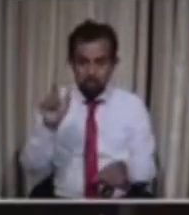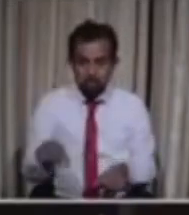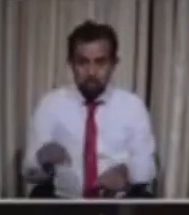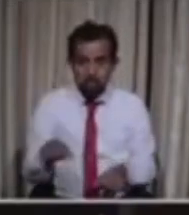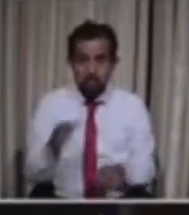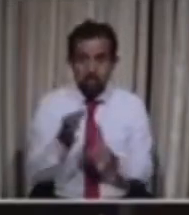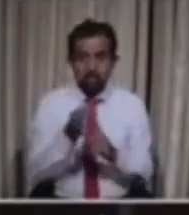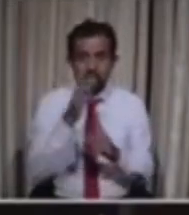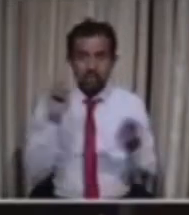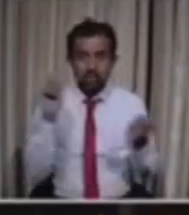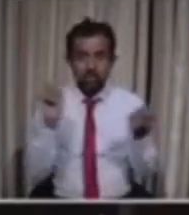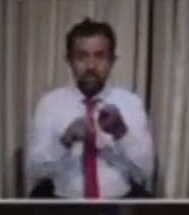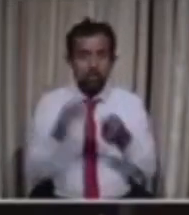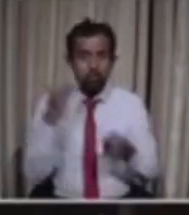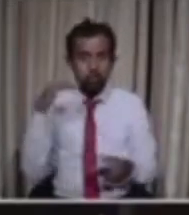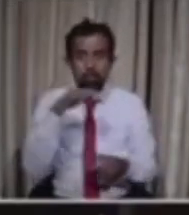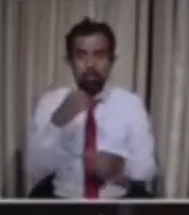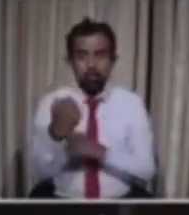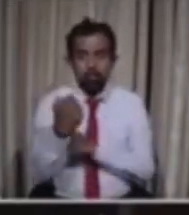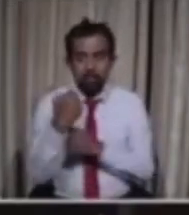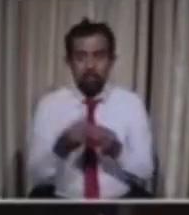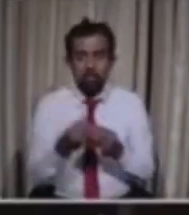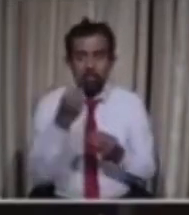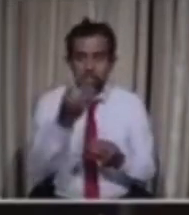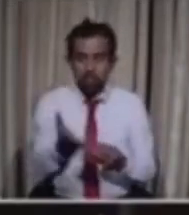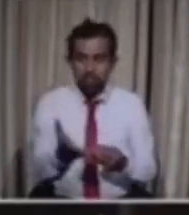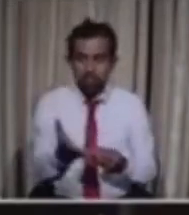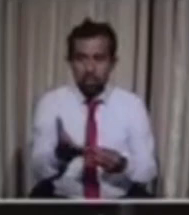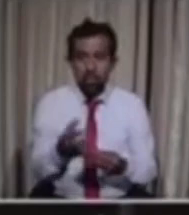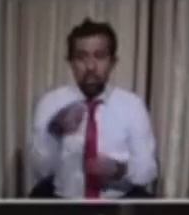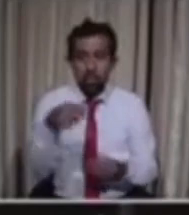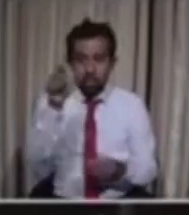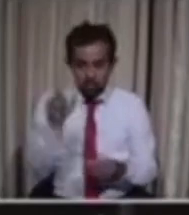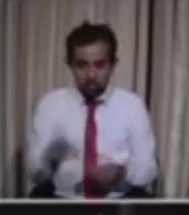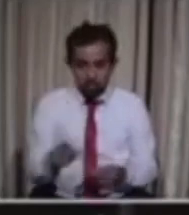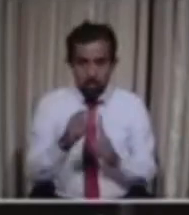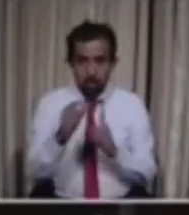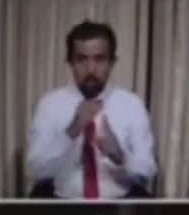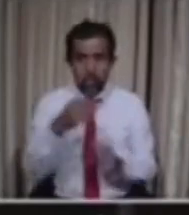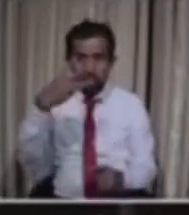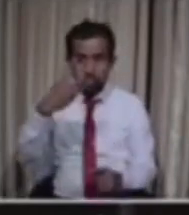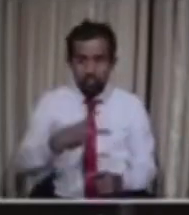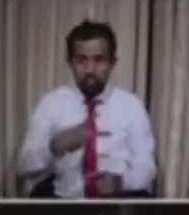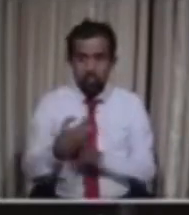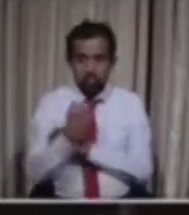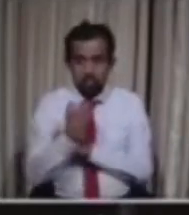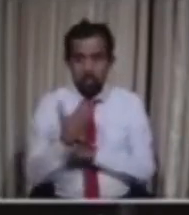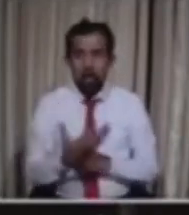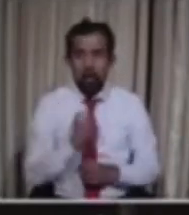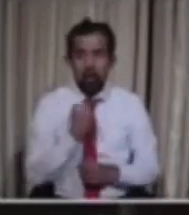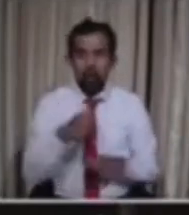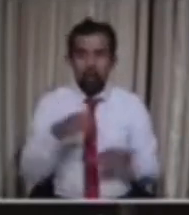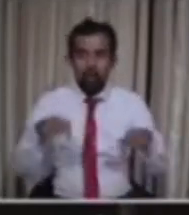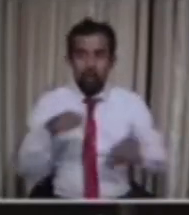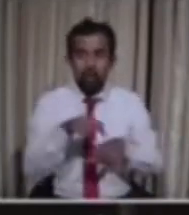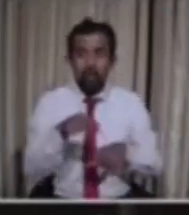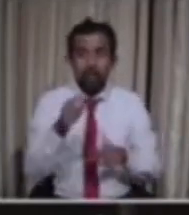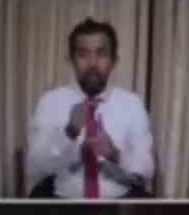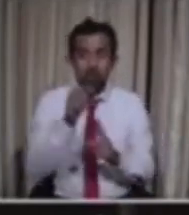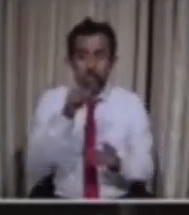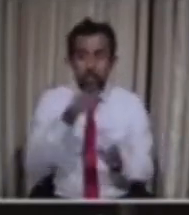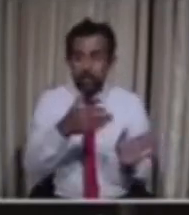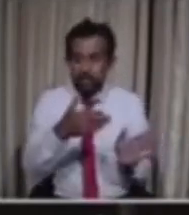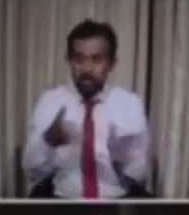வழங்கப்பட்டது, அவருக்காகத்தான் பாராளுமன்றத்திலே 3/2 பெரும்பான்மையும் உங்களுக்கு வழங்கப்பட்டது. ஆகவே அவரை வெளியேற சொல்லி சொல்கிறார்கள் என்று சொல்லி மக்கள் சொல்கிறார்கள்